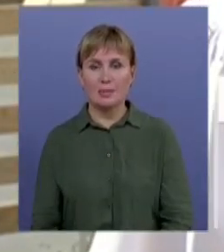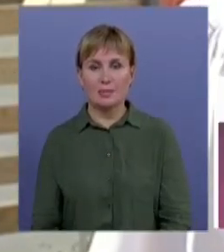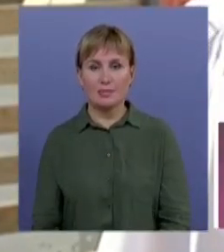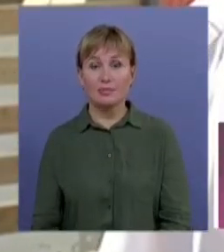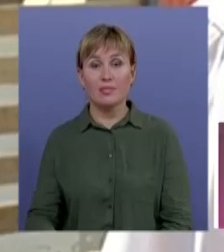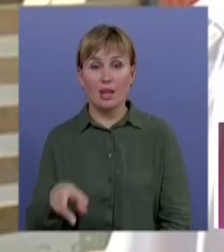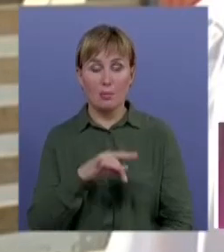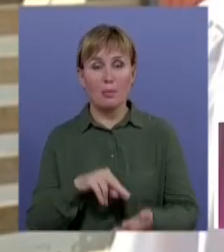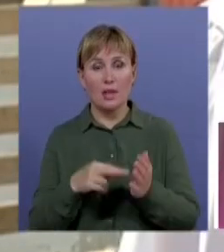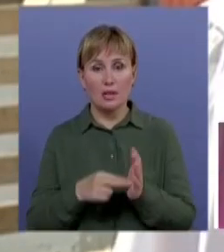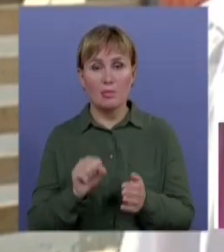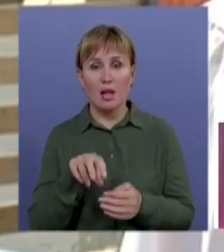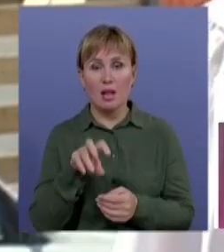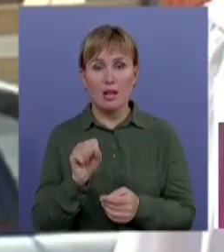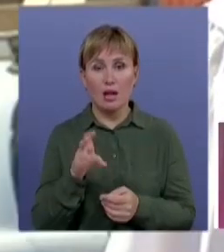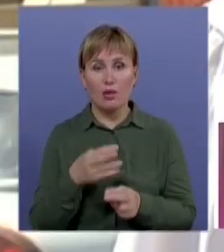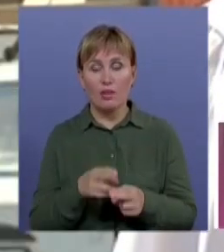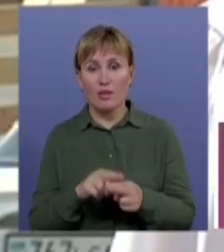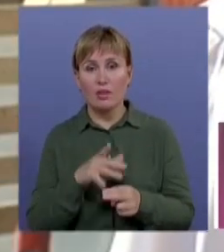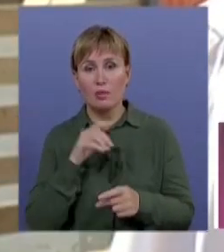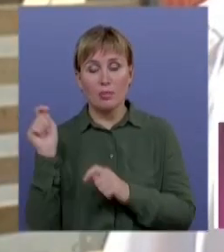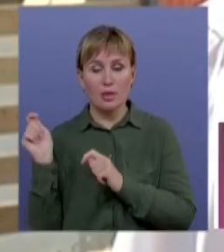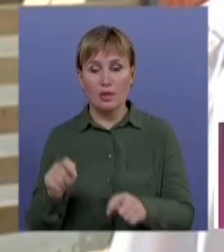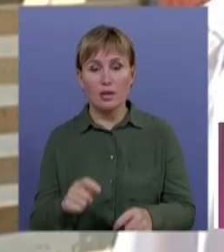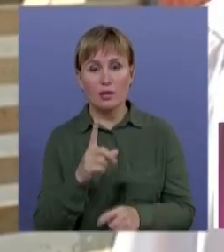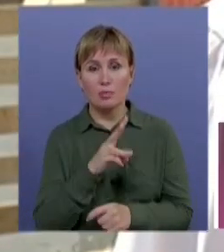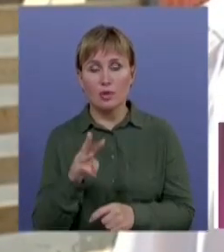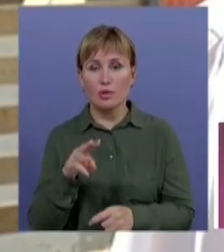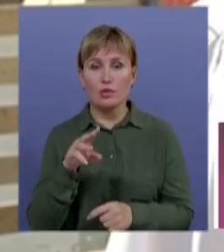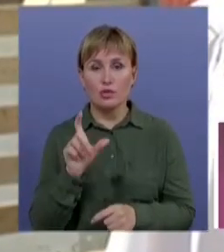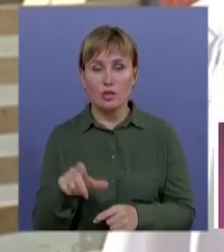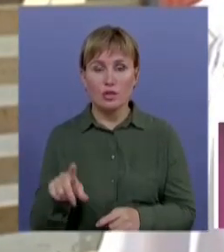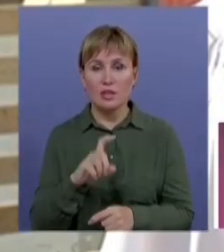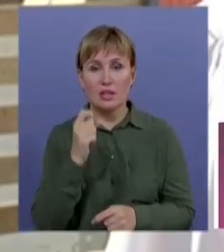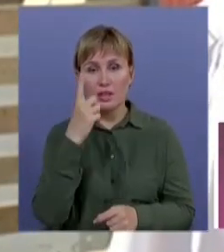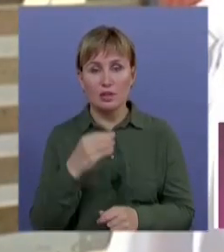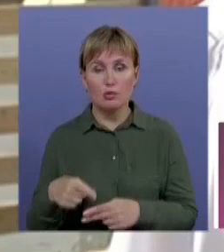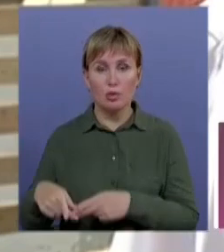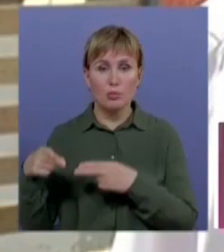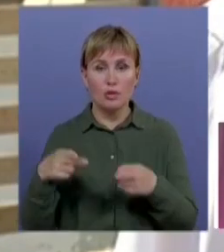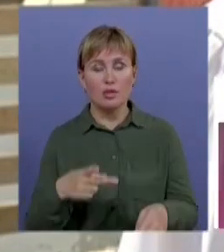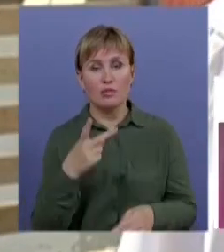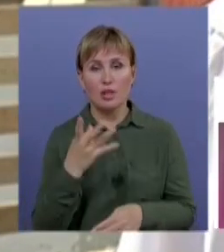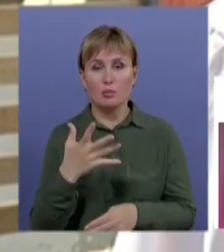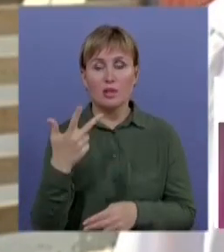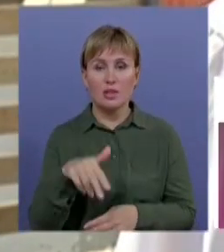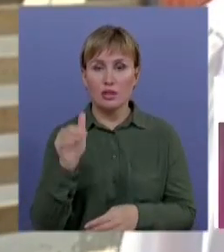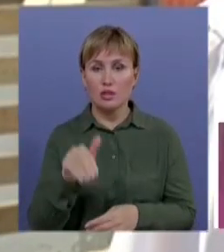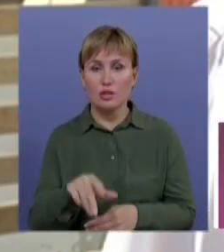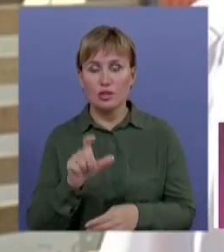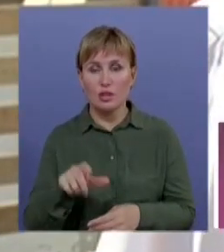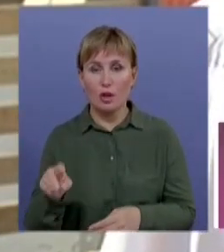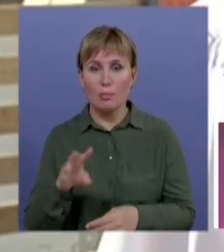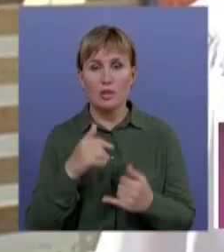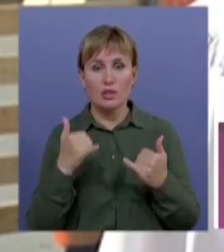Мы рассчитываем, что на Алаколь в этом сезоне приедет отдыхать 1 000 000 человек. Только за день сюда приезжает 25-30 тысяч человек.